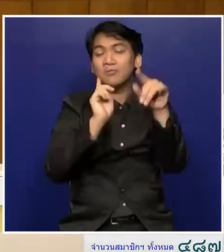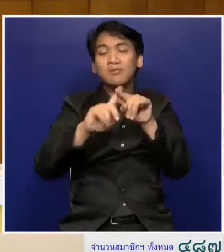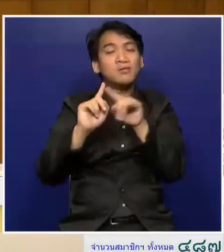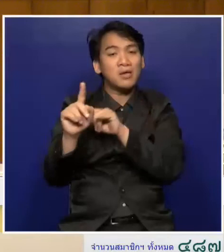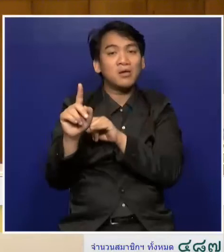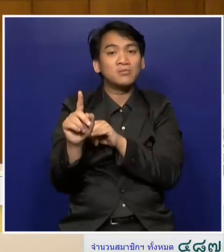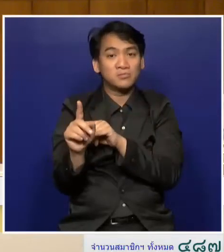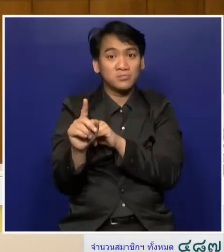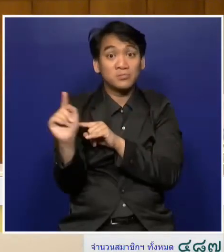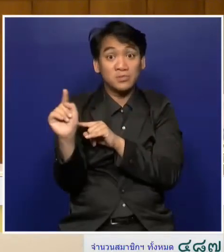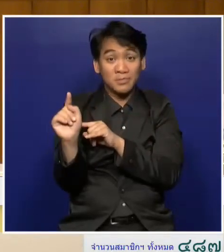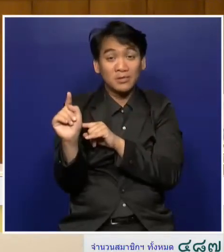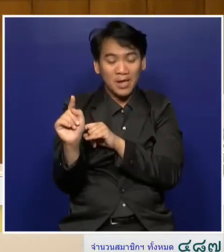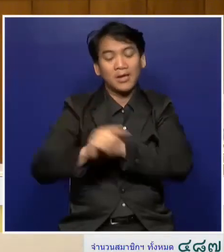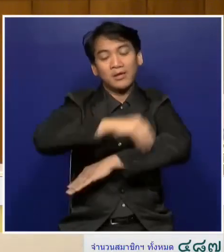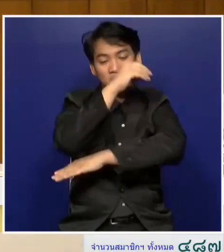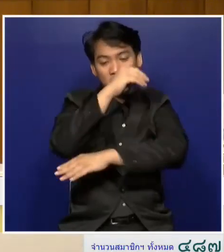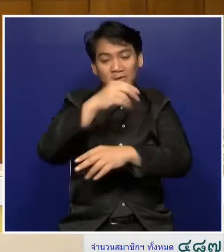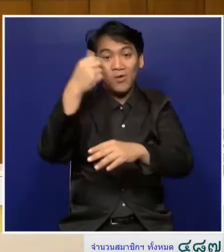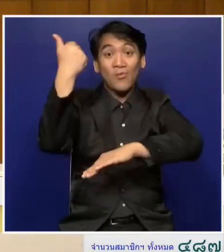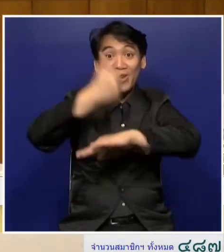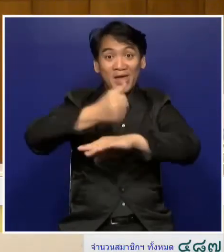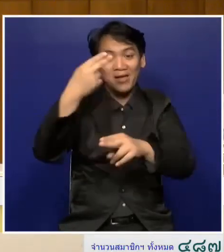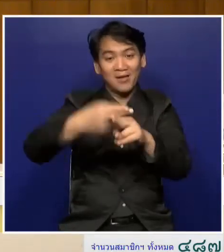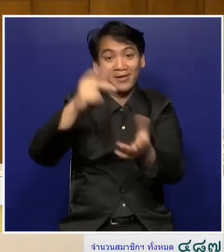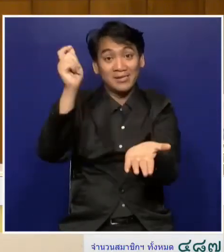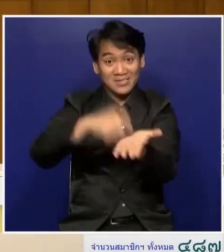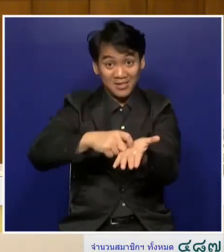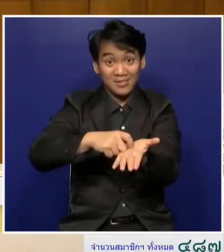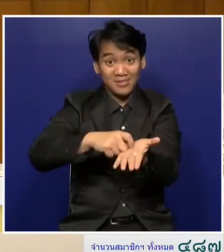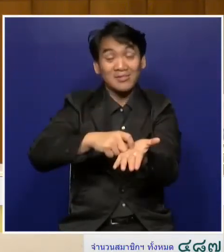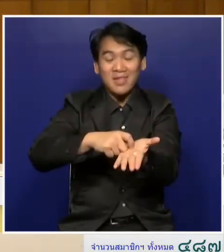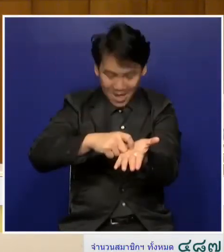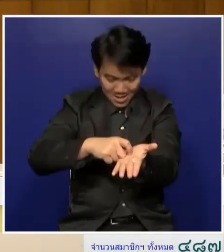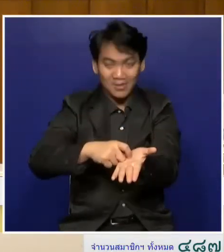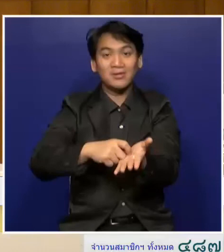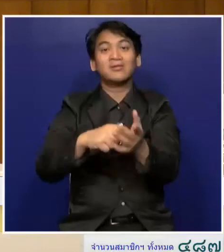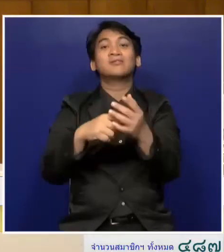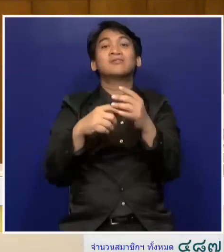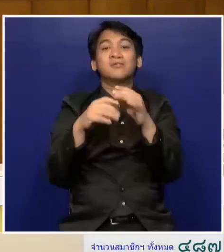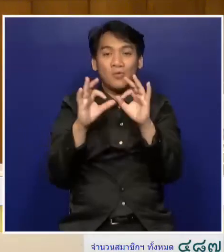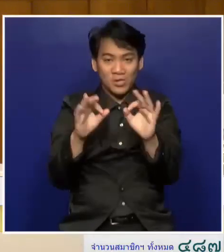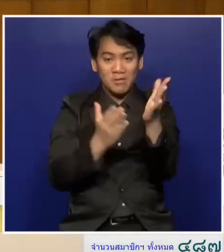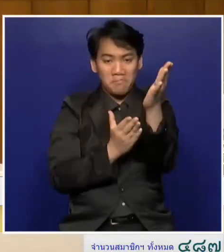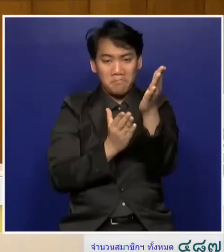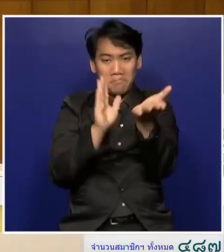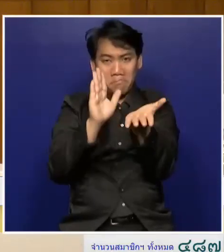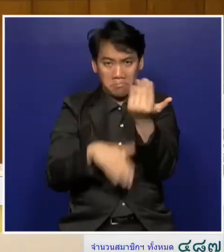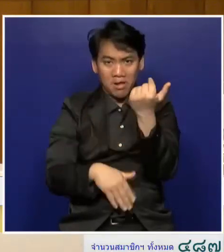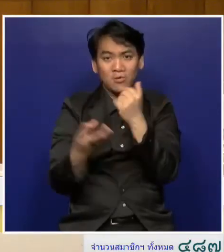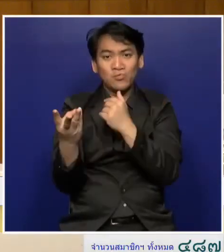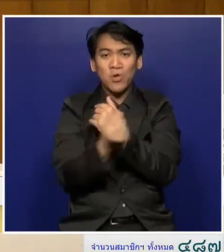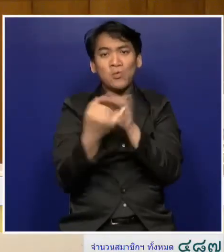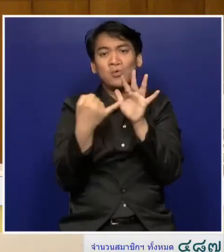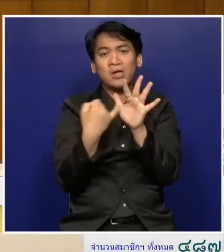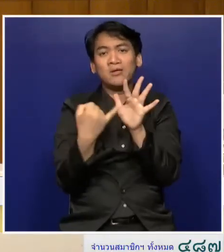ขอนุญาตปรูกอะไรเนี่ยรวดเร็วแล้วก็เข้าถึงได้ง่ายข้นครับอีก